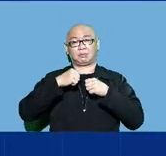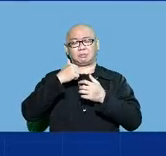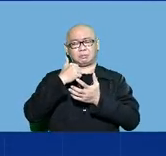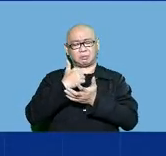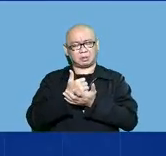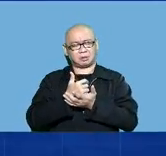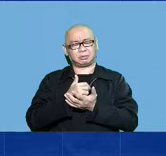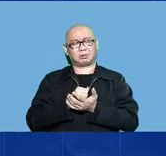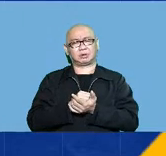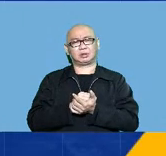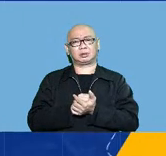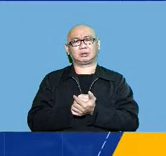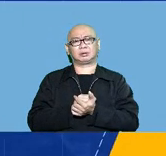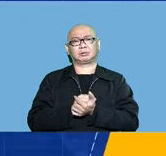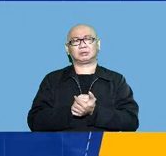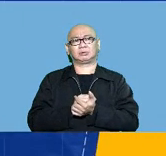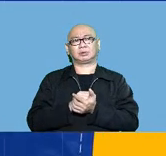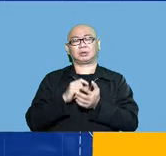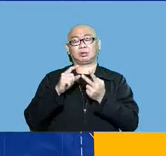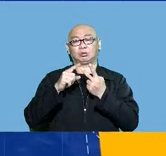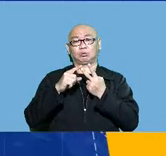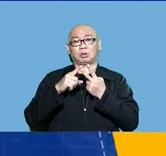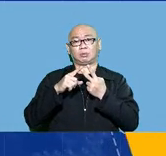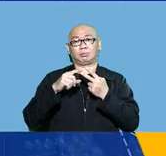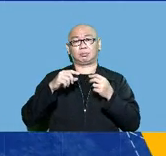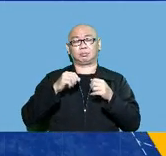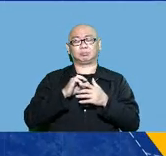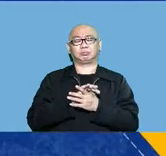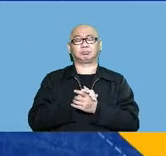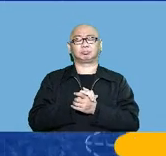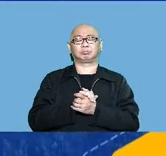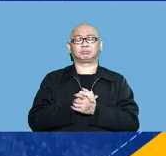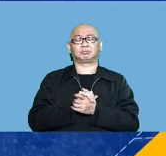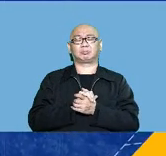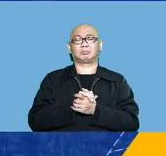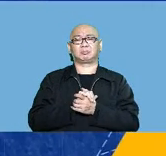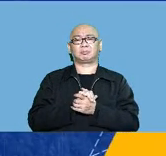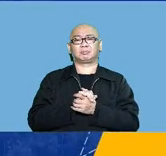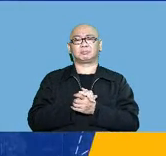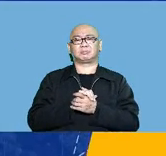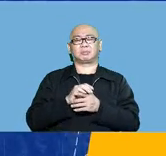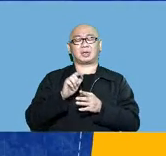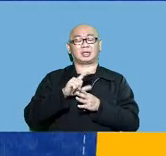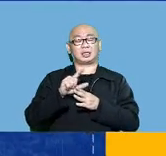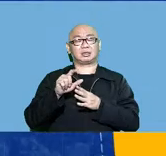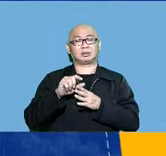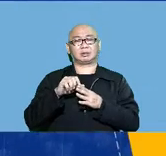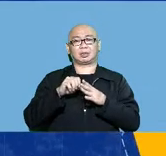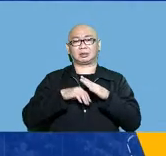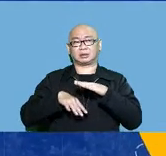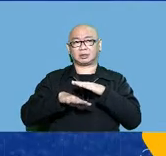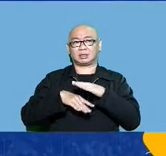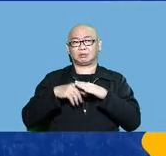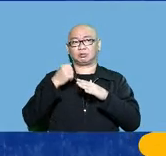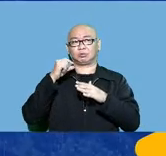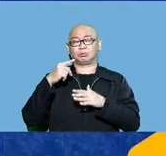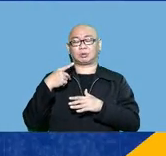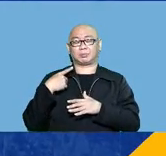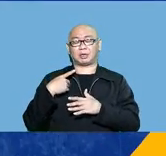dan terukur. Kemudian yang kedua, pelatihan secara luas bantuan hidup dasar RJP dan pertolongan dan penyediaan alat